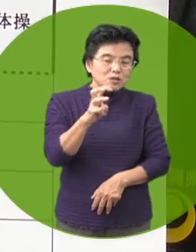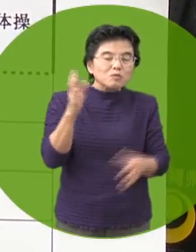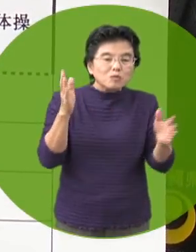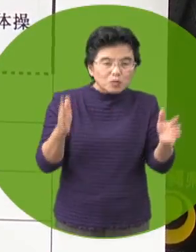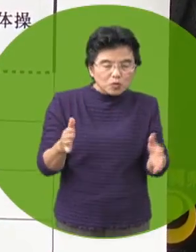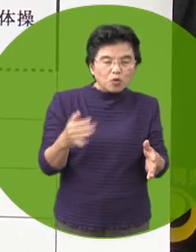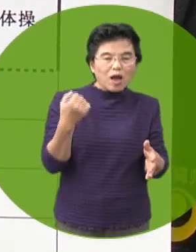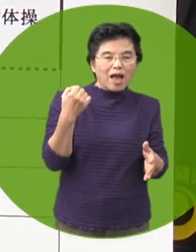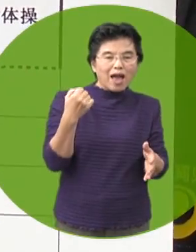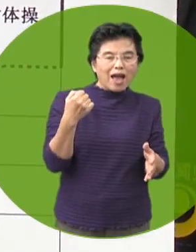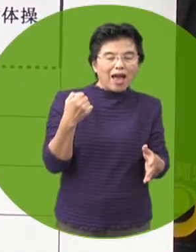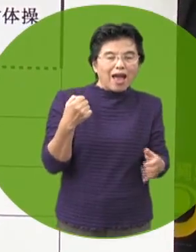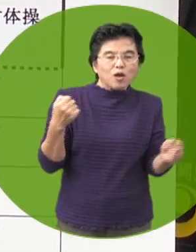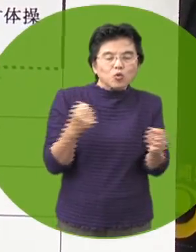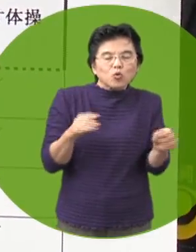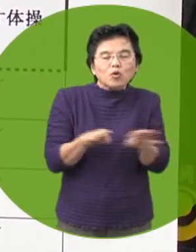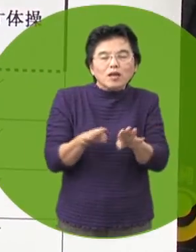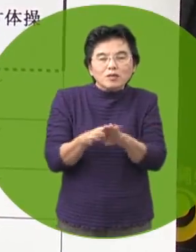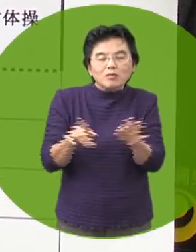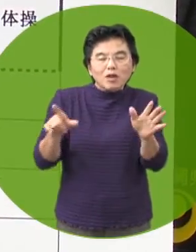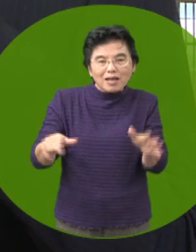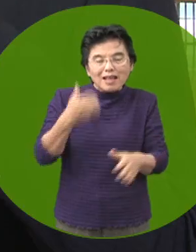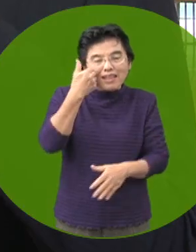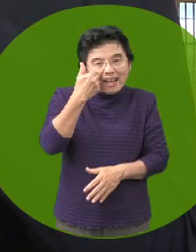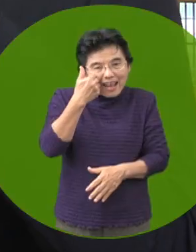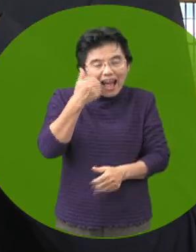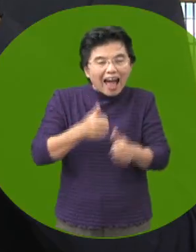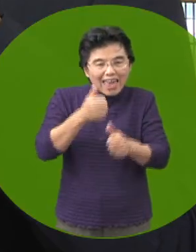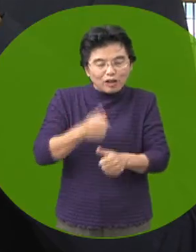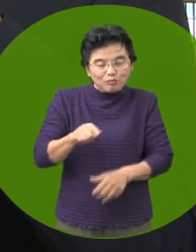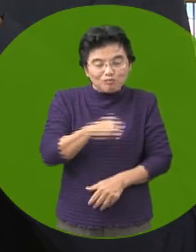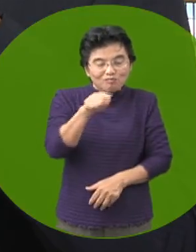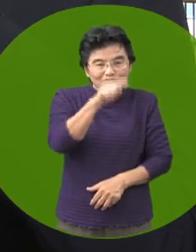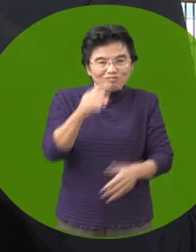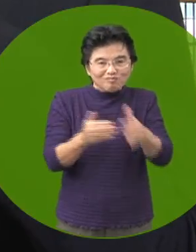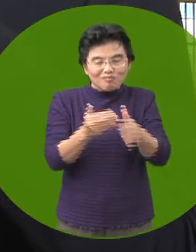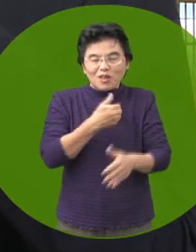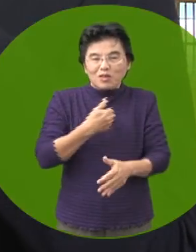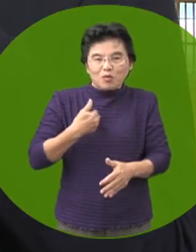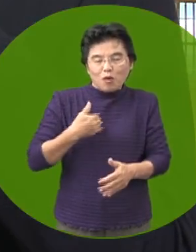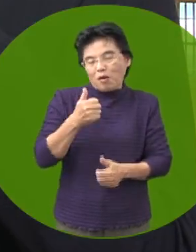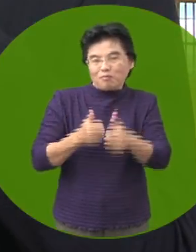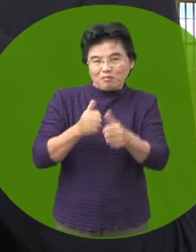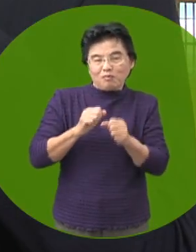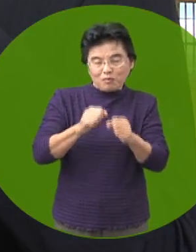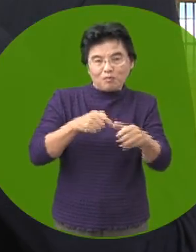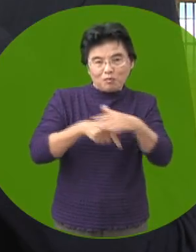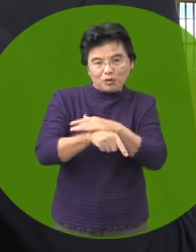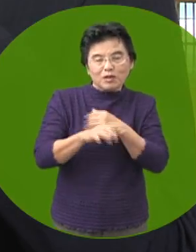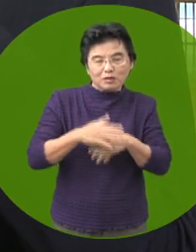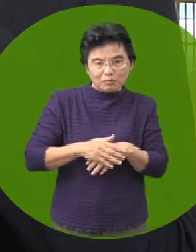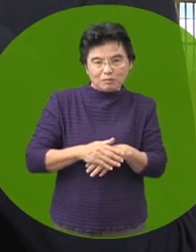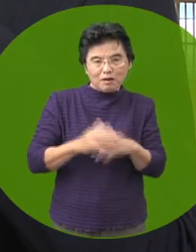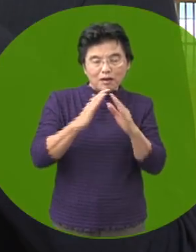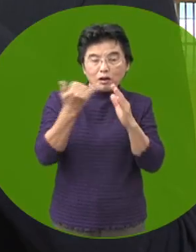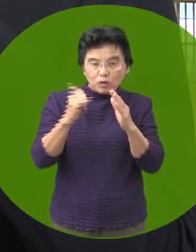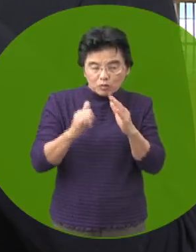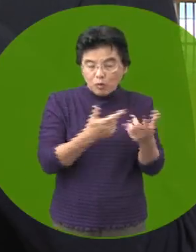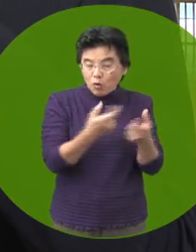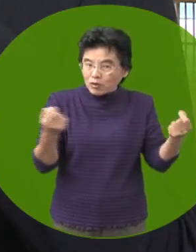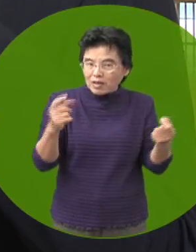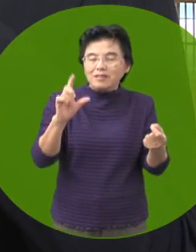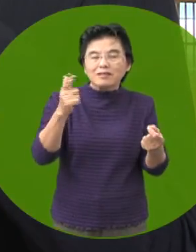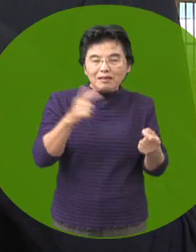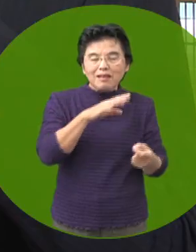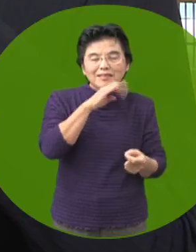に誰が一番早くゴールできるかを競うものです。 なるほど。家族全員が同じ運動をするわけではなく、年齢